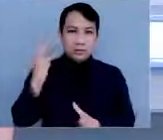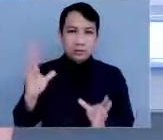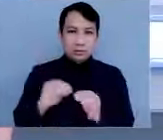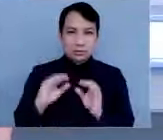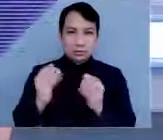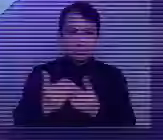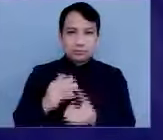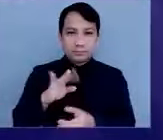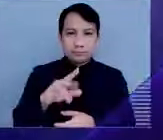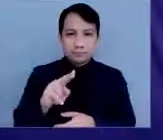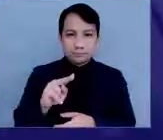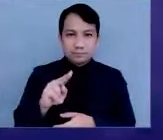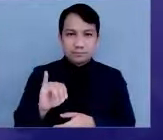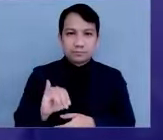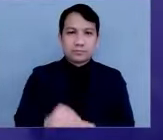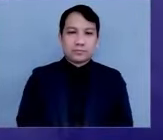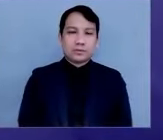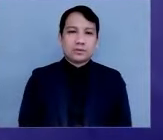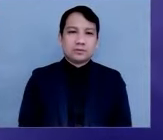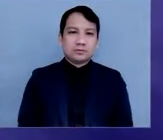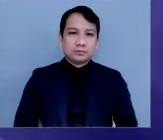Bini.